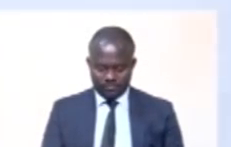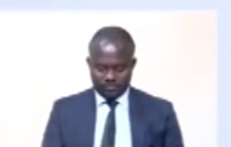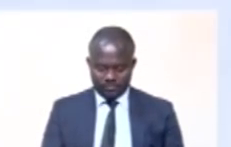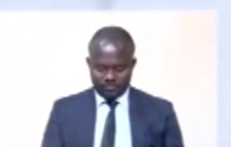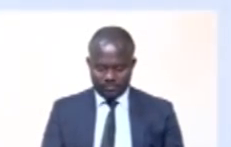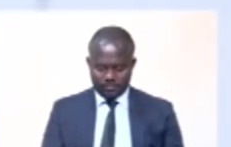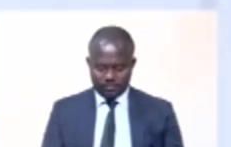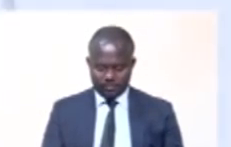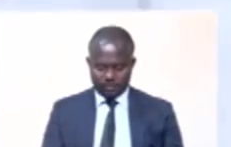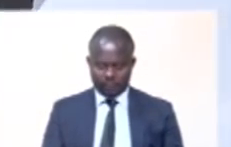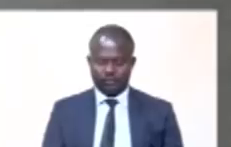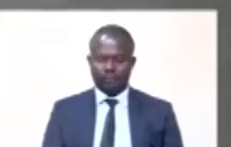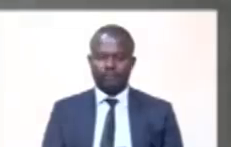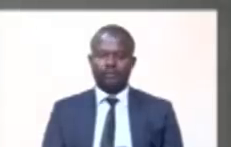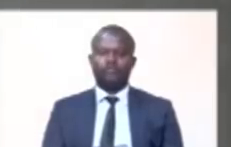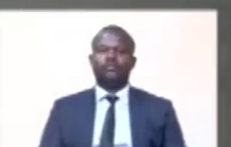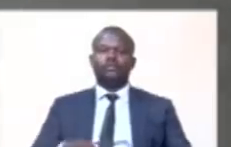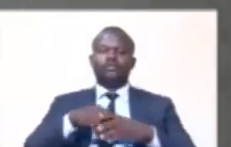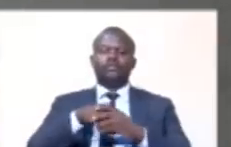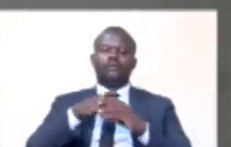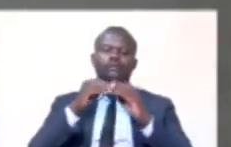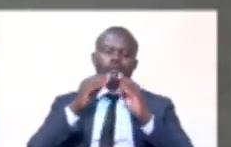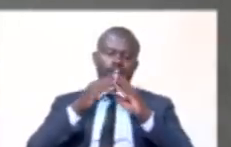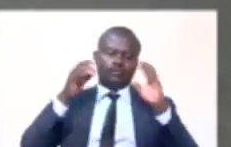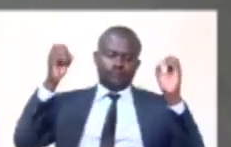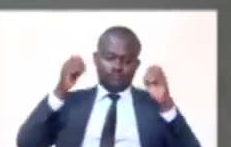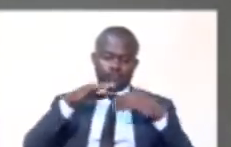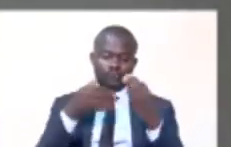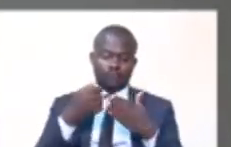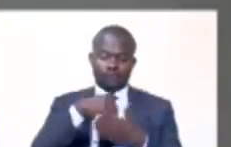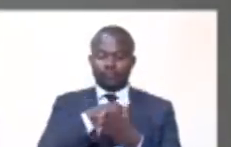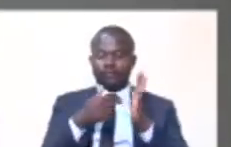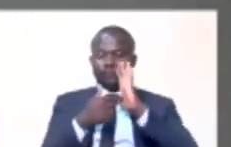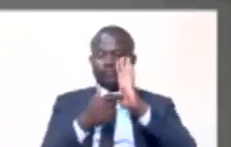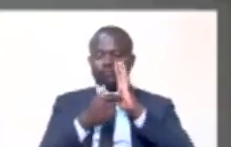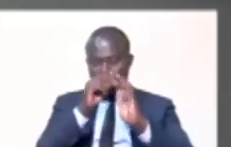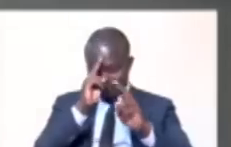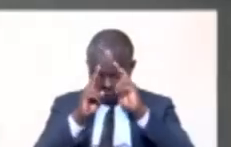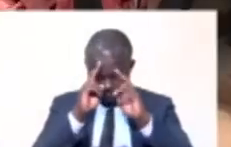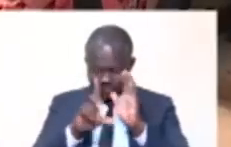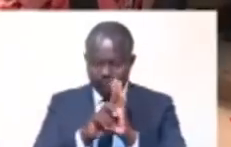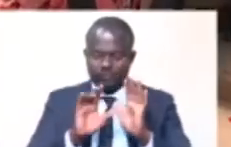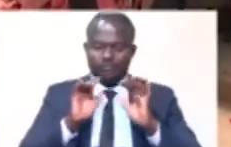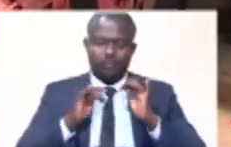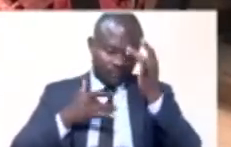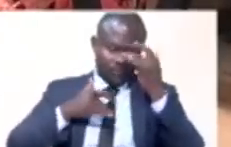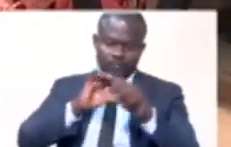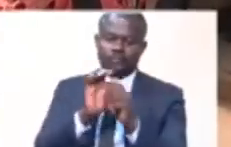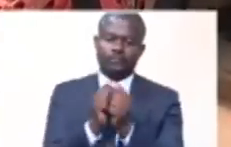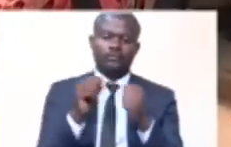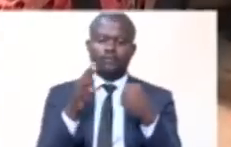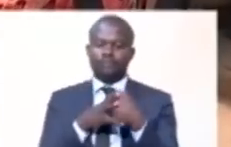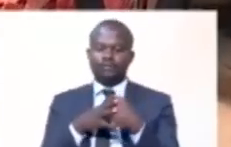Mu mujyi wa Kigali ibikorwa bya polisi byibanze kuri gahunda zo gushishikariza abaturage kubahiriza ingamba zo kwirinda no gukumira icyorezo cya